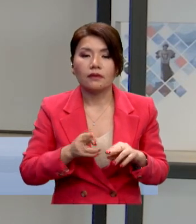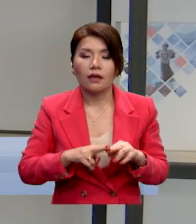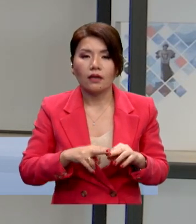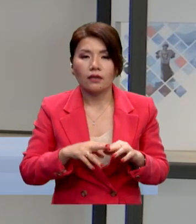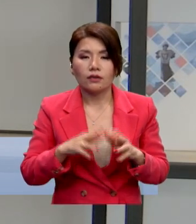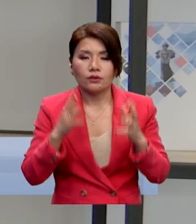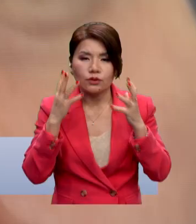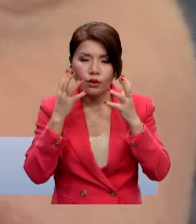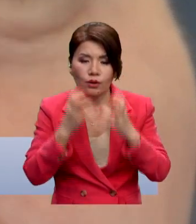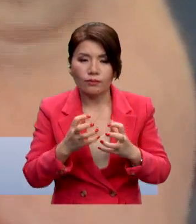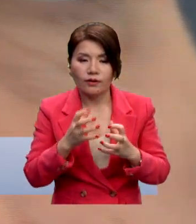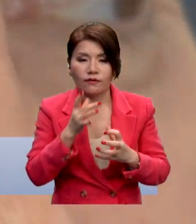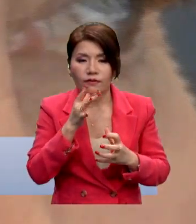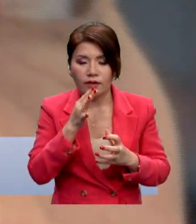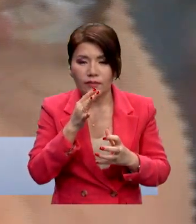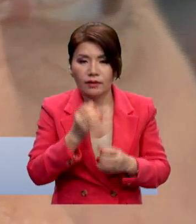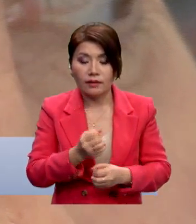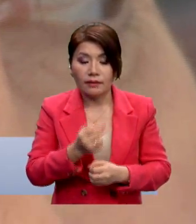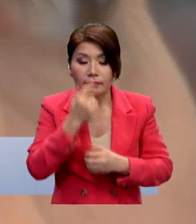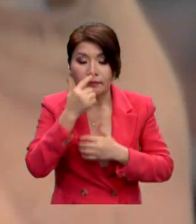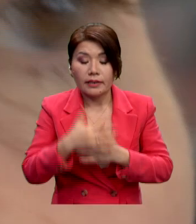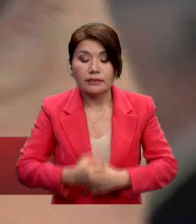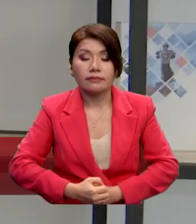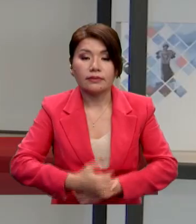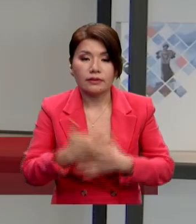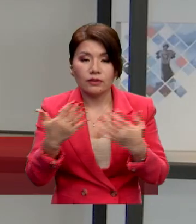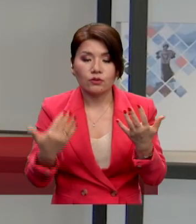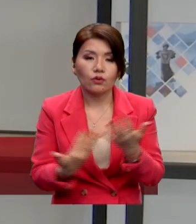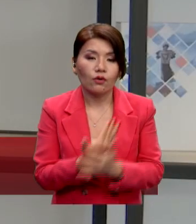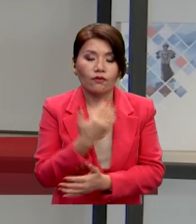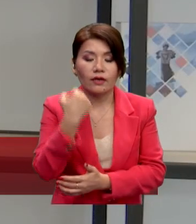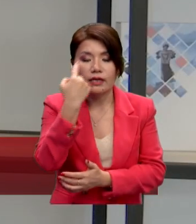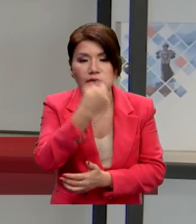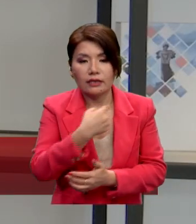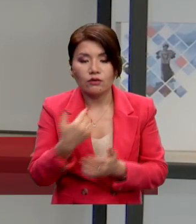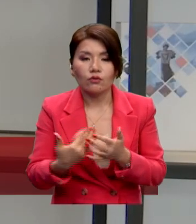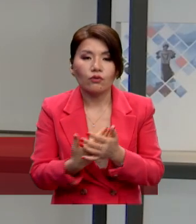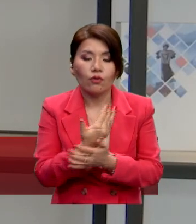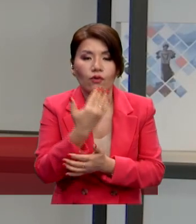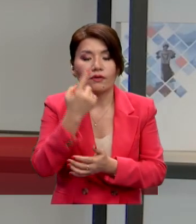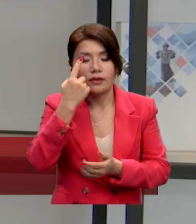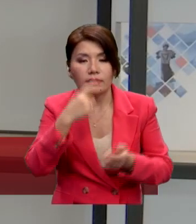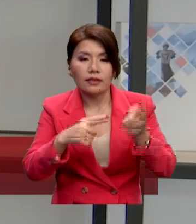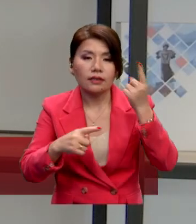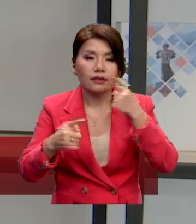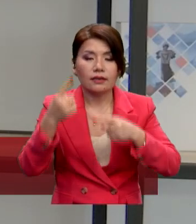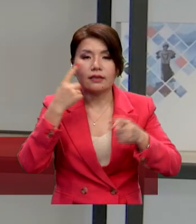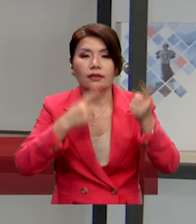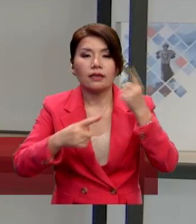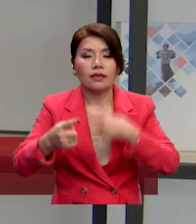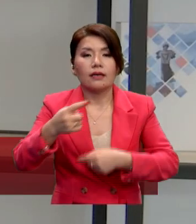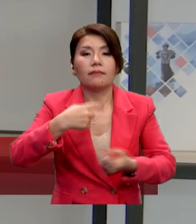Темное время перед рассветом. Это новые лица в политике, это новые смыслы, новые идеи.